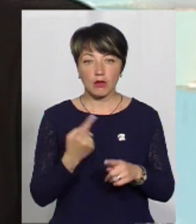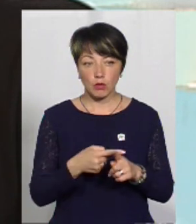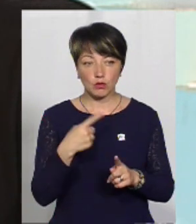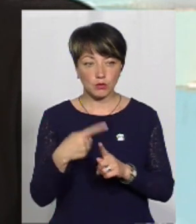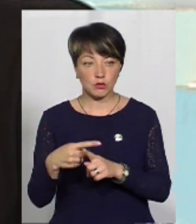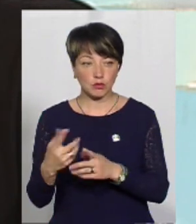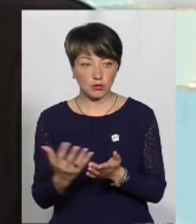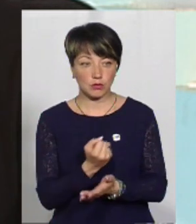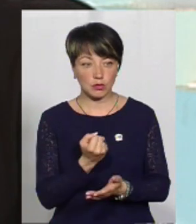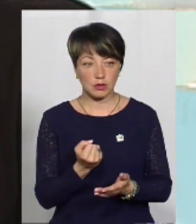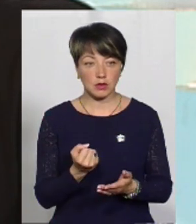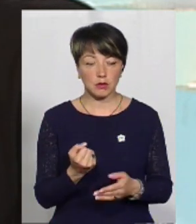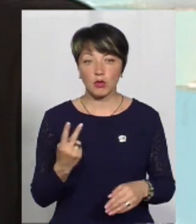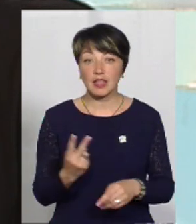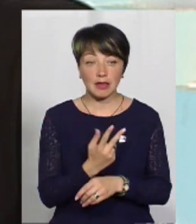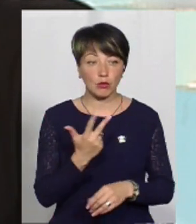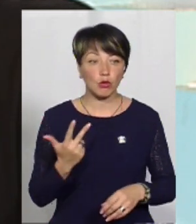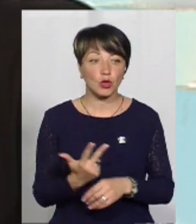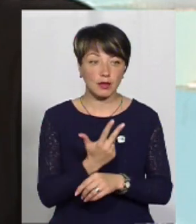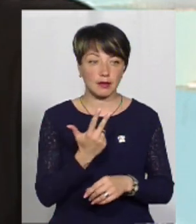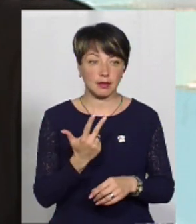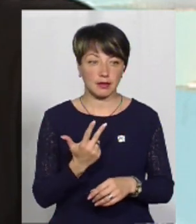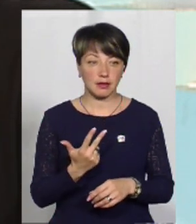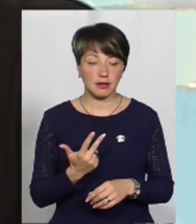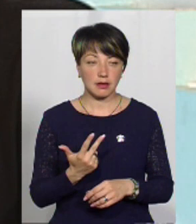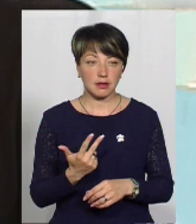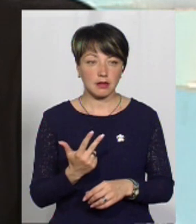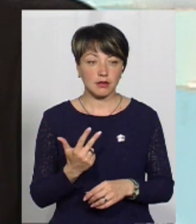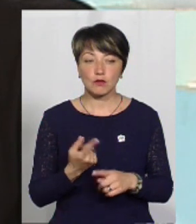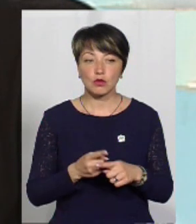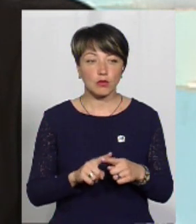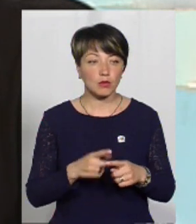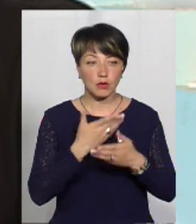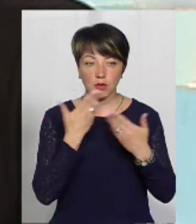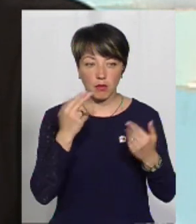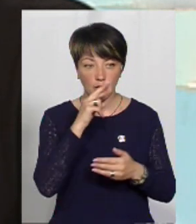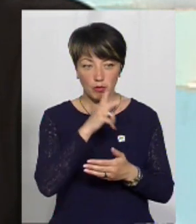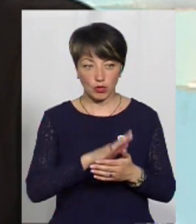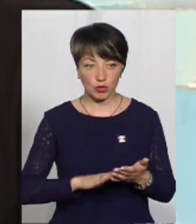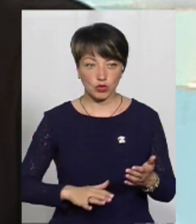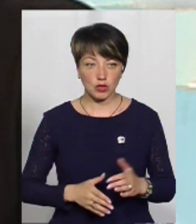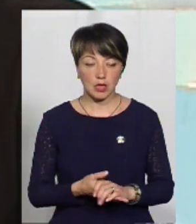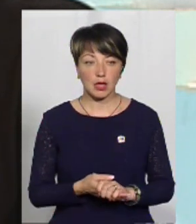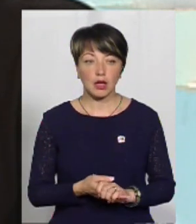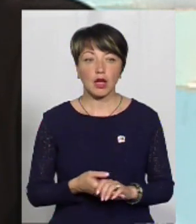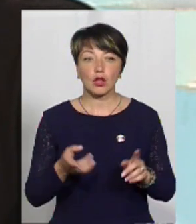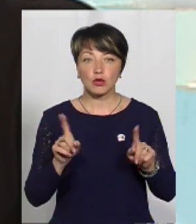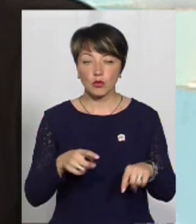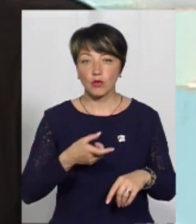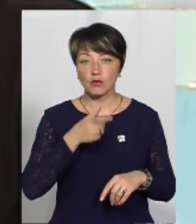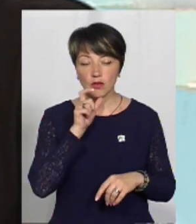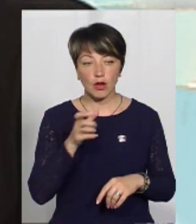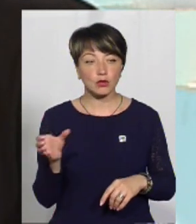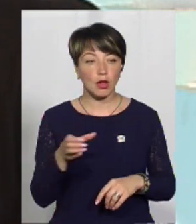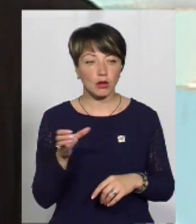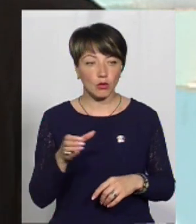інше накладається, тут не то, що подвійне, це навіть потрійне. Чи там, цьому нема прощення. Тому от вживаючи алкоголь, це